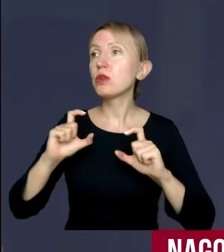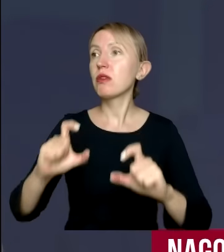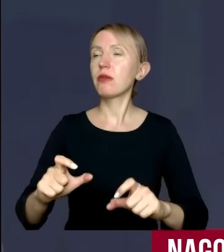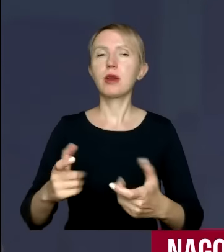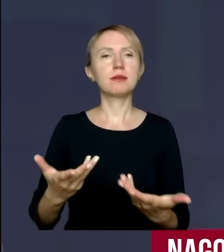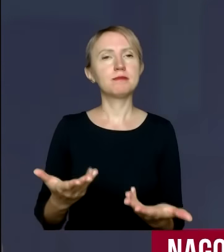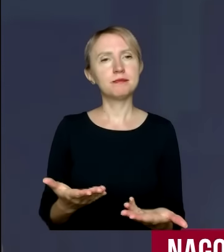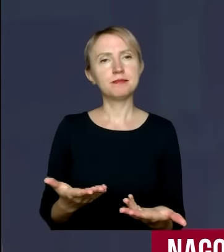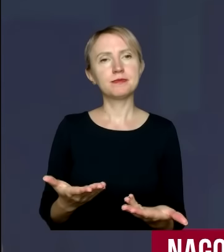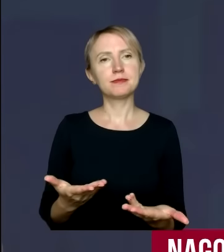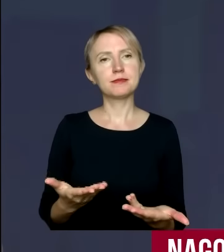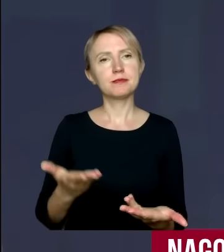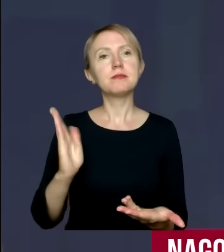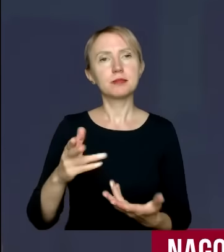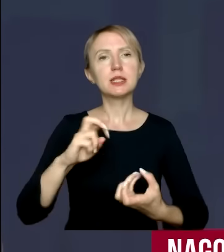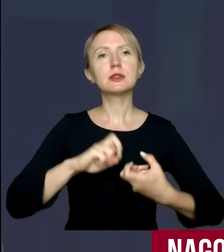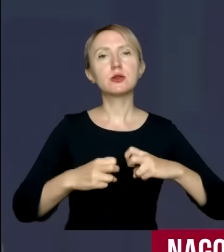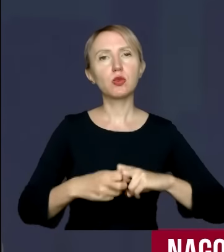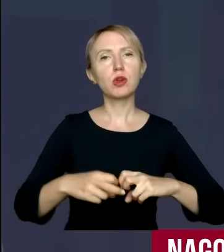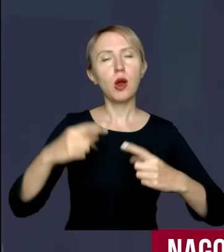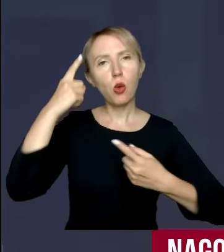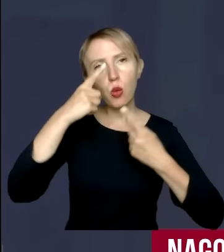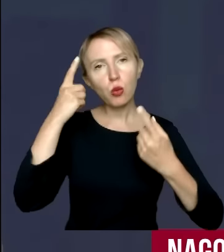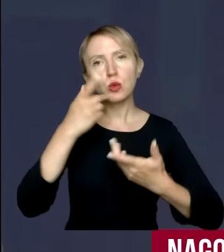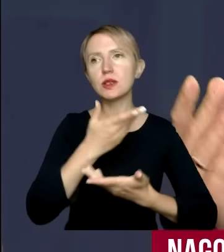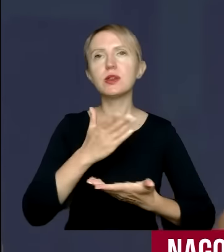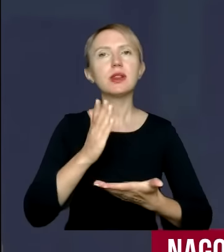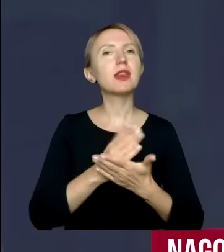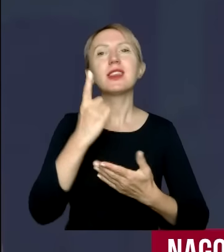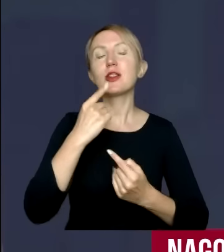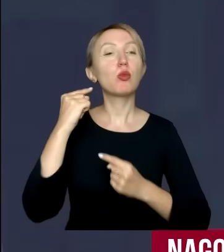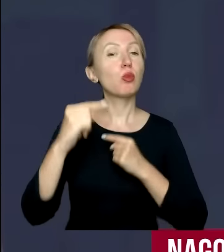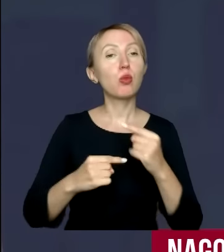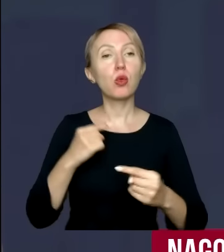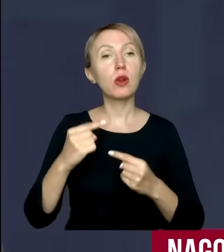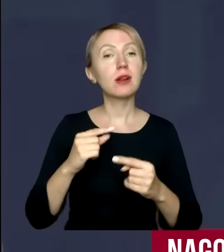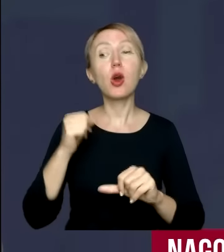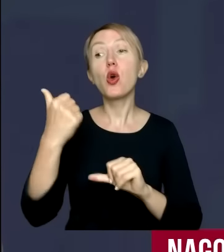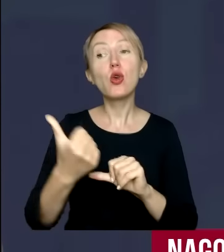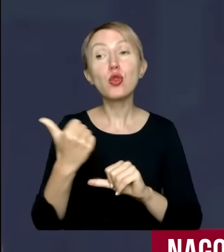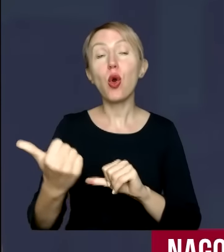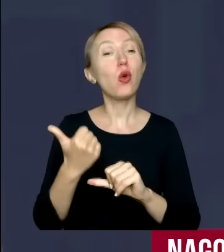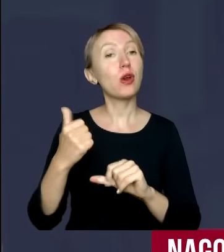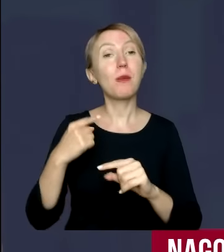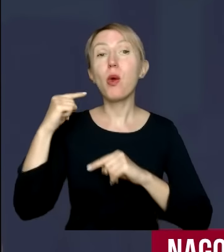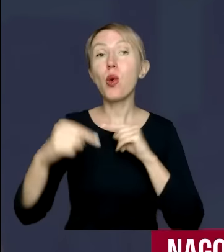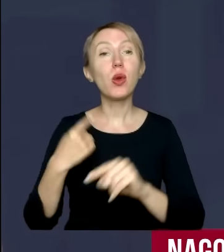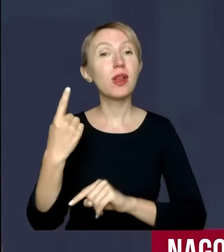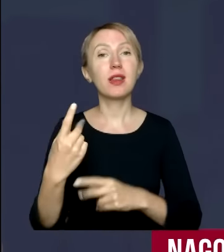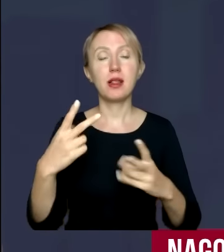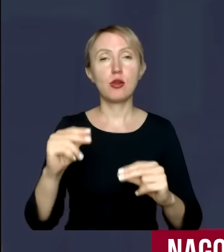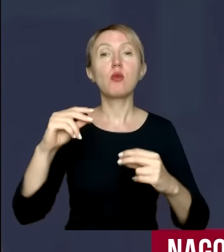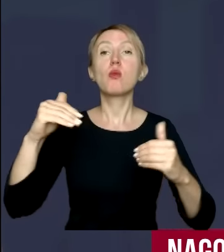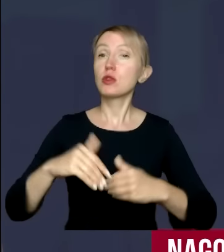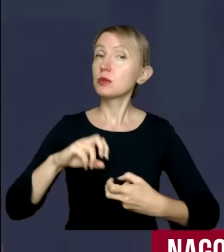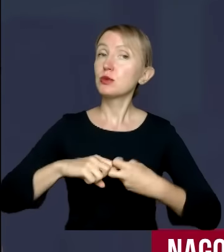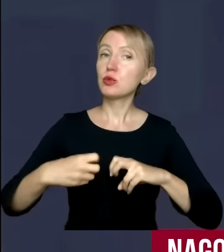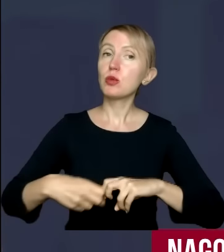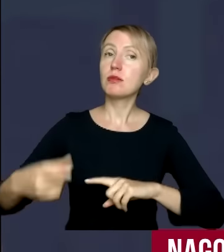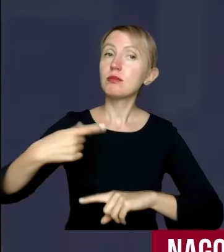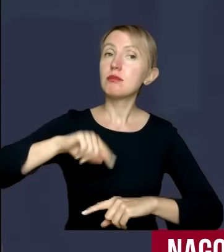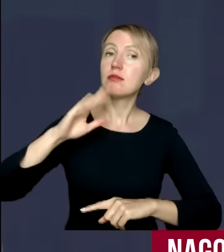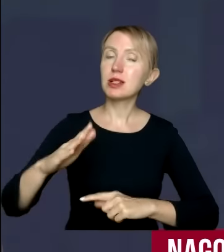tworzyło problemy w umysłach nie jednego pokolen zaczy nie jednego roku nie jednego poia pokolenia to może być problem który b z którym będziemy musieli